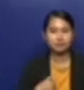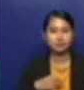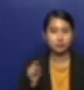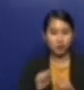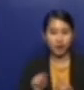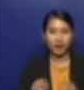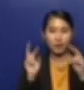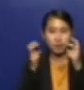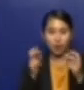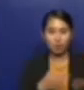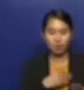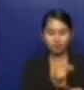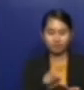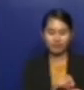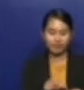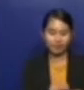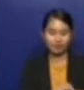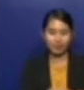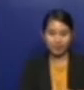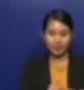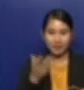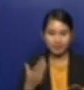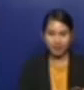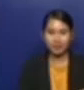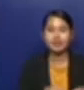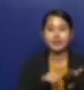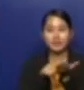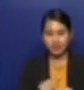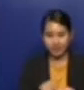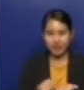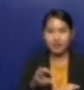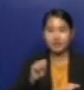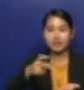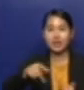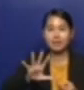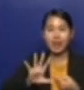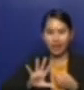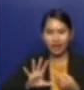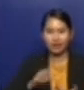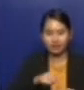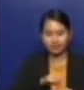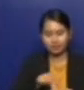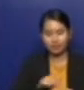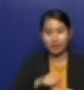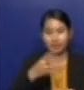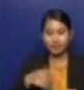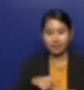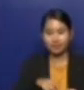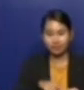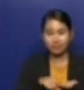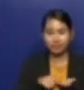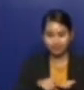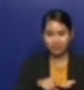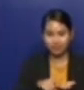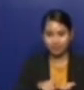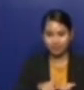าแล้วก็เสนอไปยังสภาแล้วก็ได้ฟังเพื่อนผู้